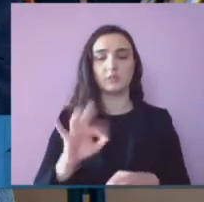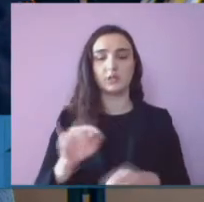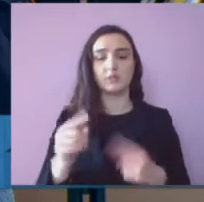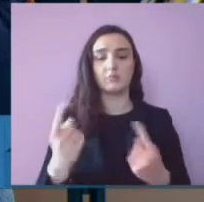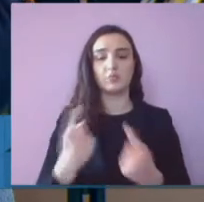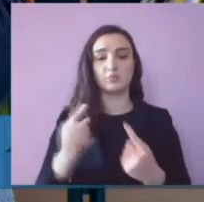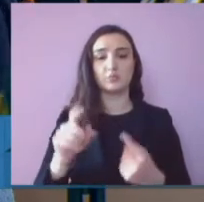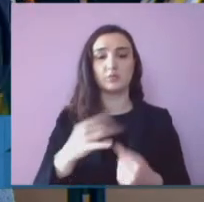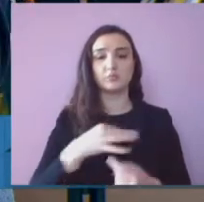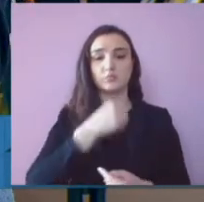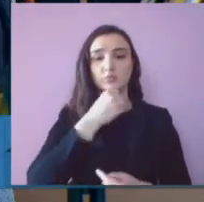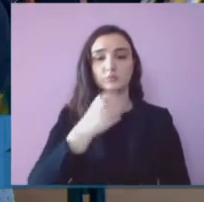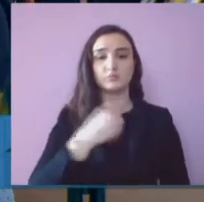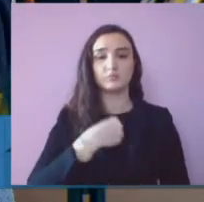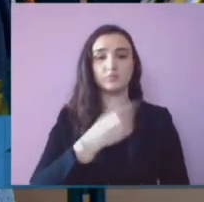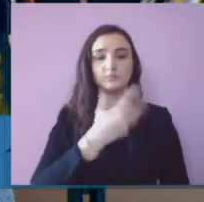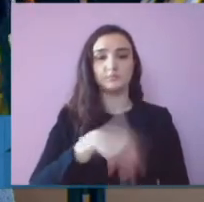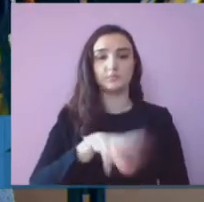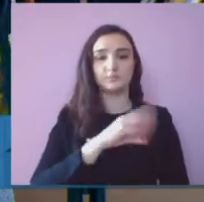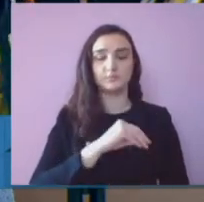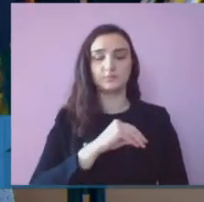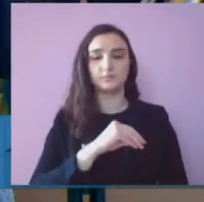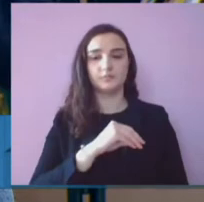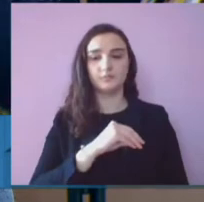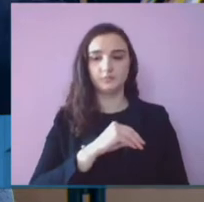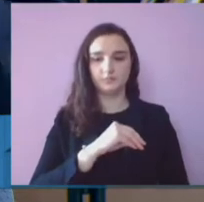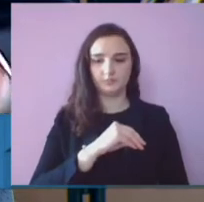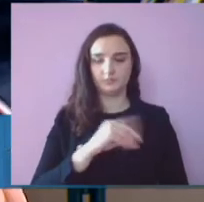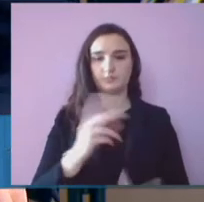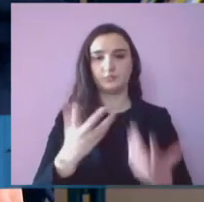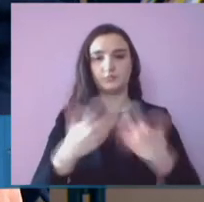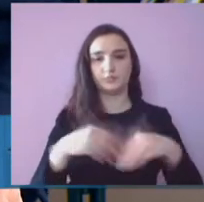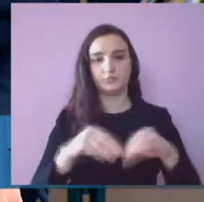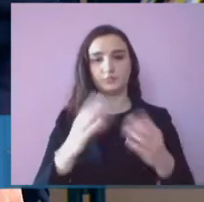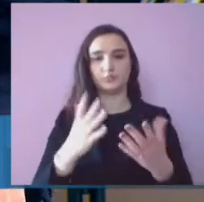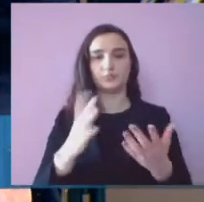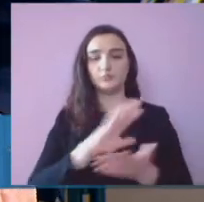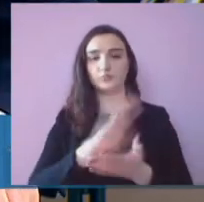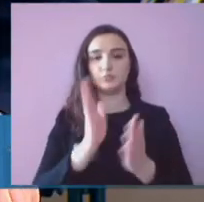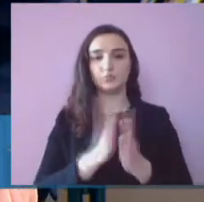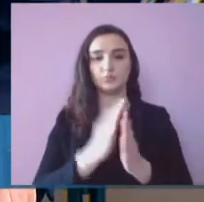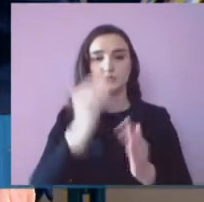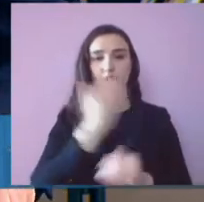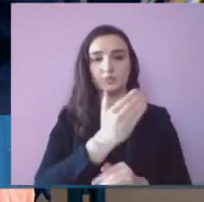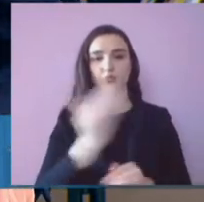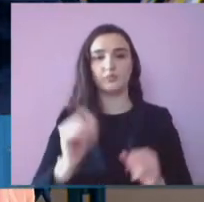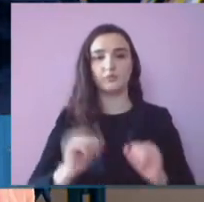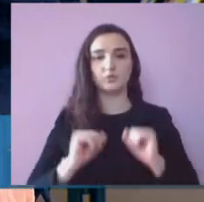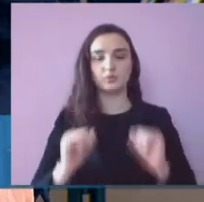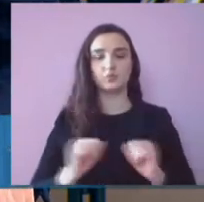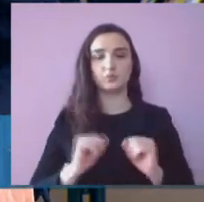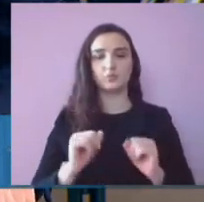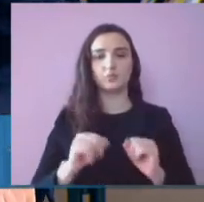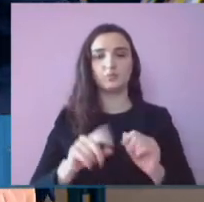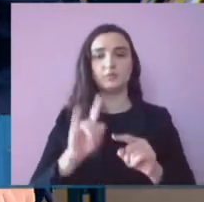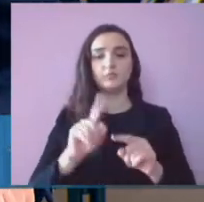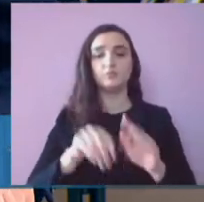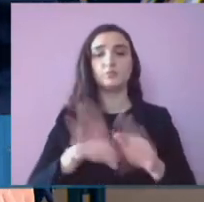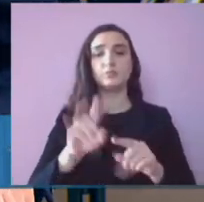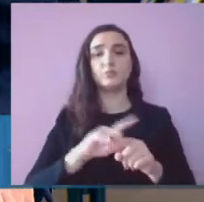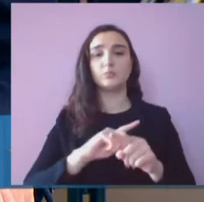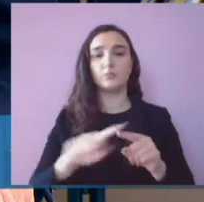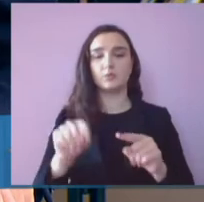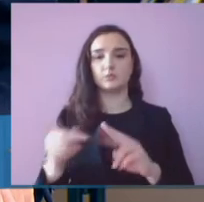მოზდილები ეს უშუალოდ ოჯახი თუ მთლიან საზოგადოება ვცდილობთ რაც შეიძლება მალე